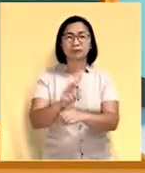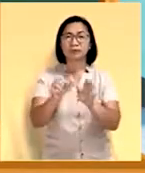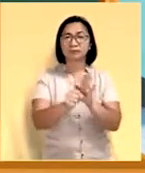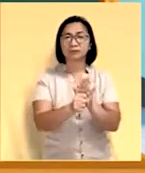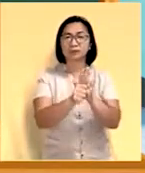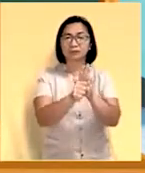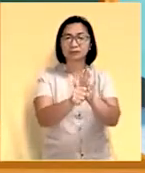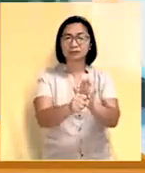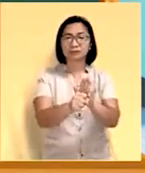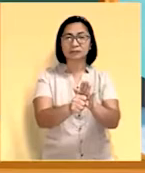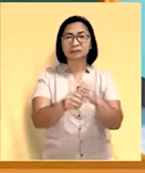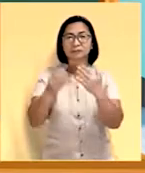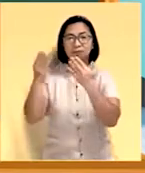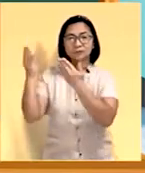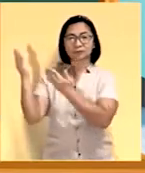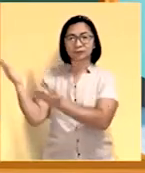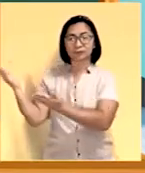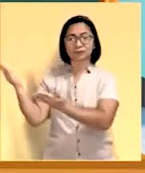Ginagamit ang simbolong